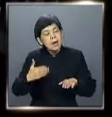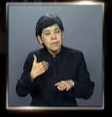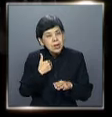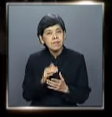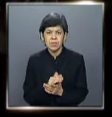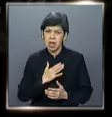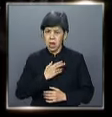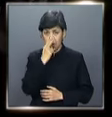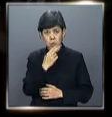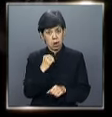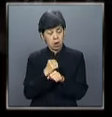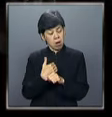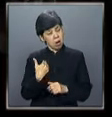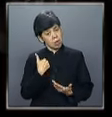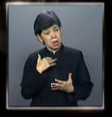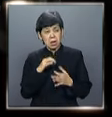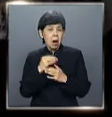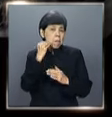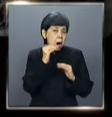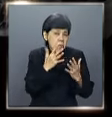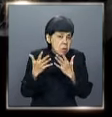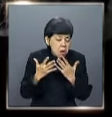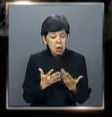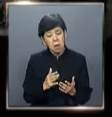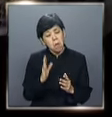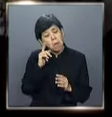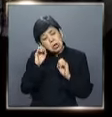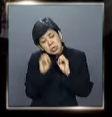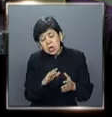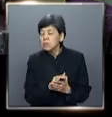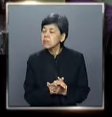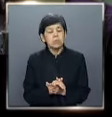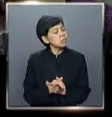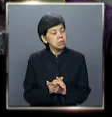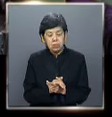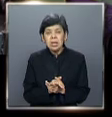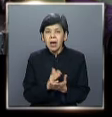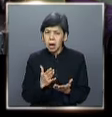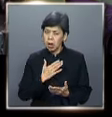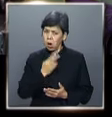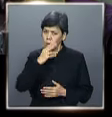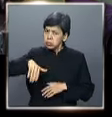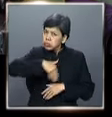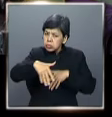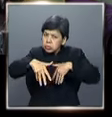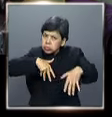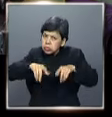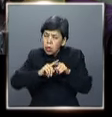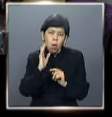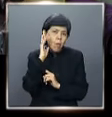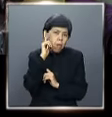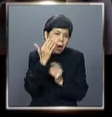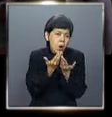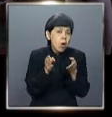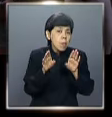ก็คือไม่ใช่แค่คนที่ไร้บ้านหรือว่ากำพร้าเท่านั้นที่จะเข้าสู่วงจรได้ร่อนได้แต่ว่าทุกคนนะคะไม่ว่ามีพ่อแ